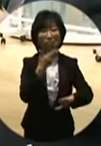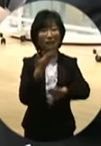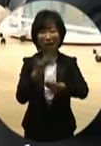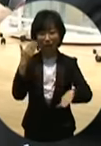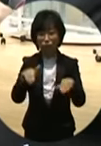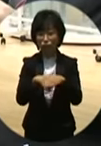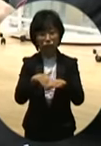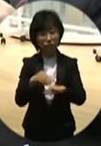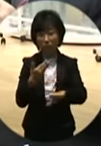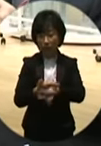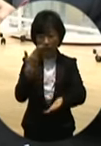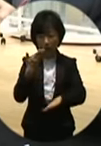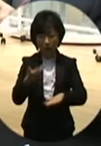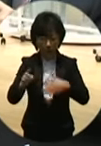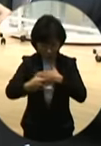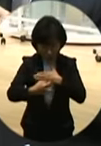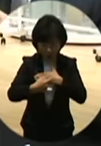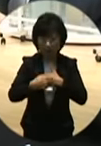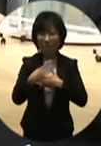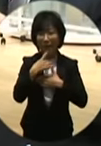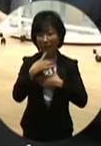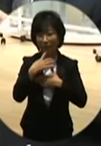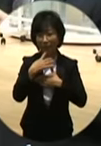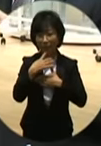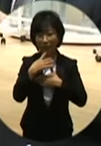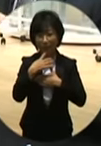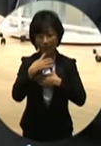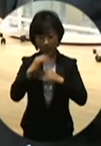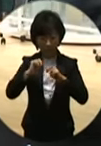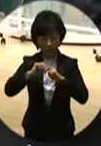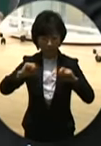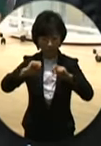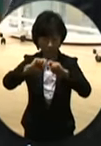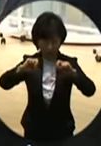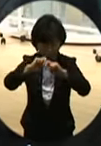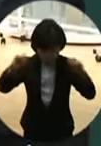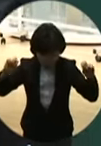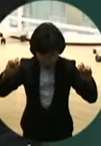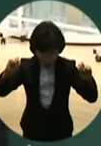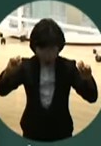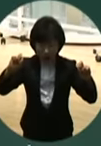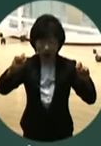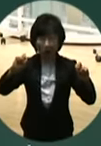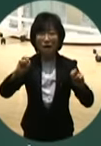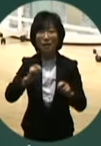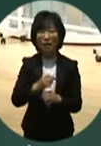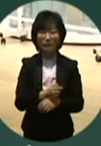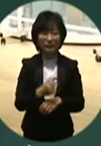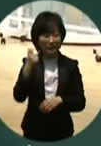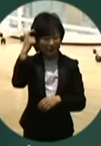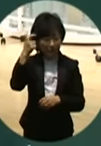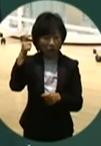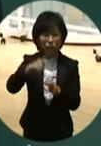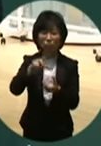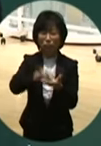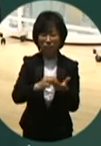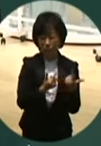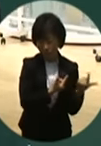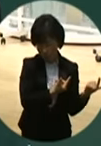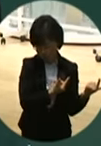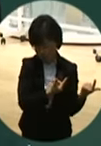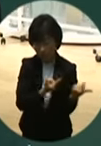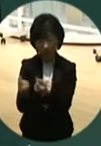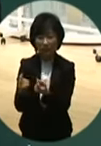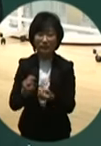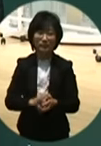그거는 가해 것만 본 거예요. But you're only looking at the external things. 진짜 걸 쳐다보면은 똑같습니다. When you look at the internal things, it's